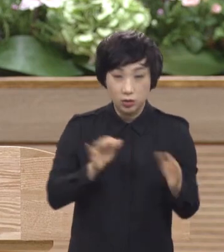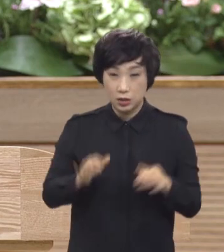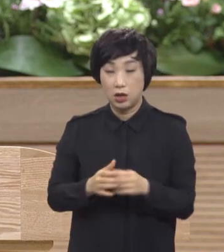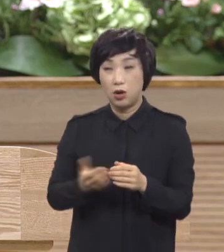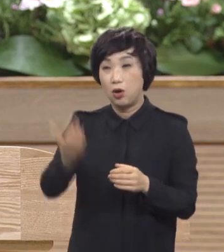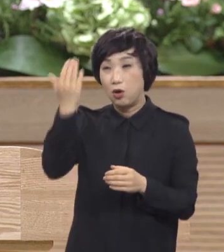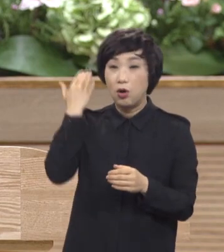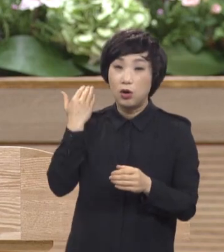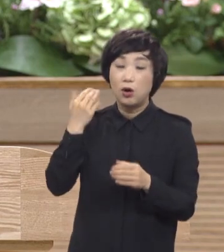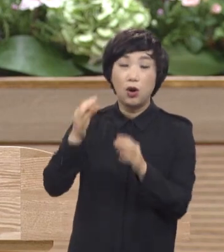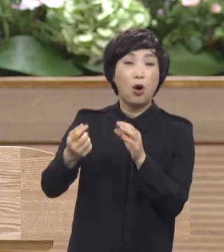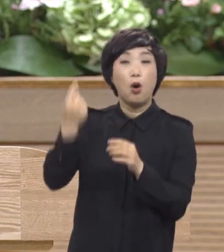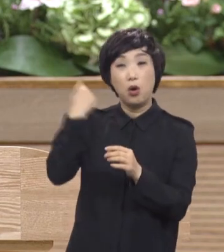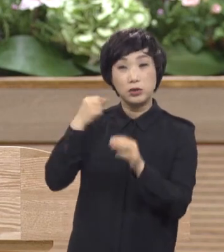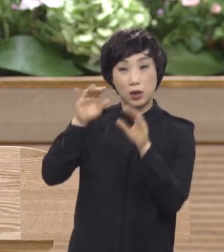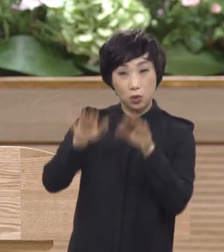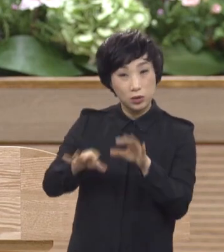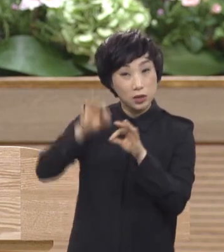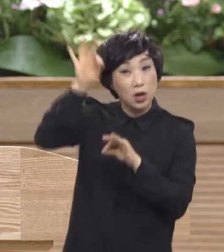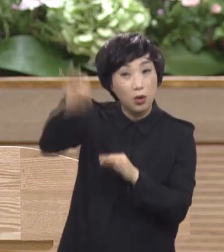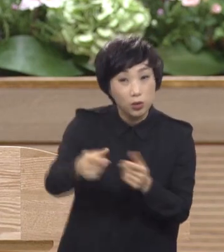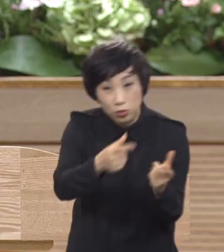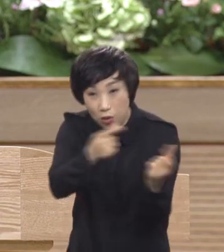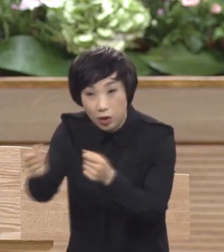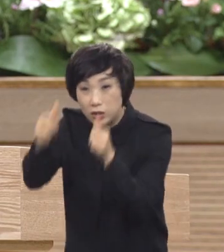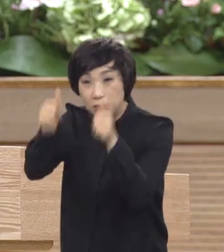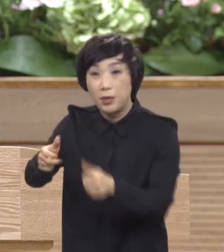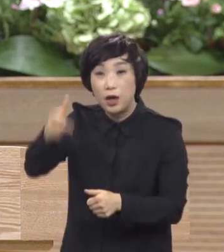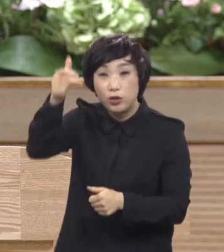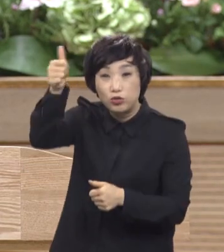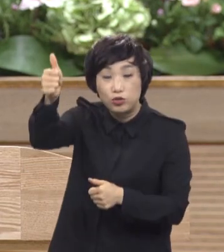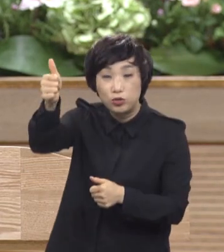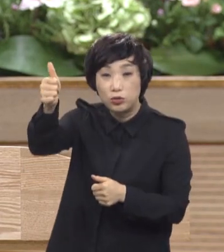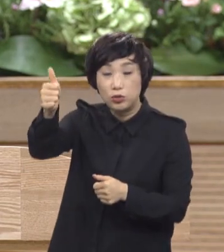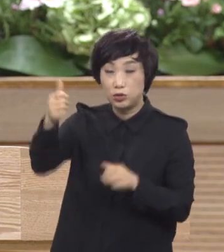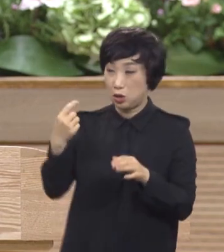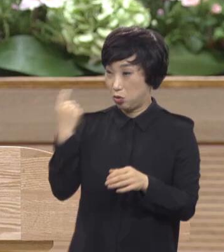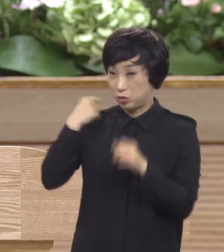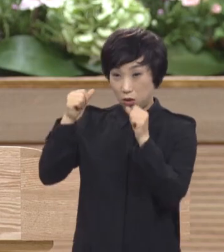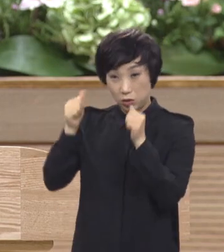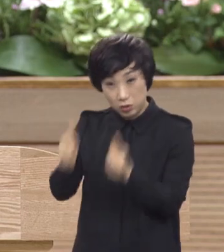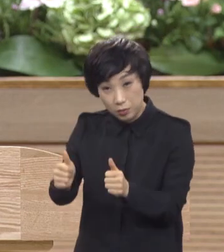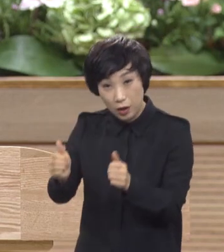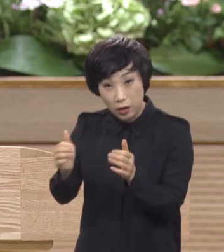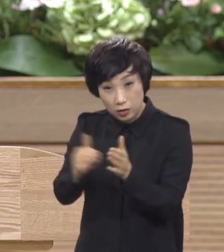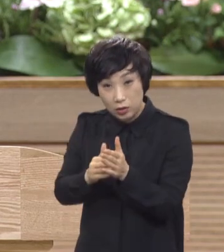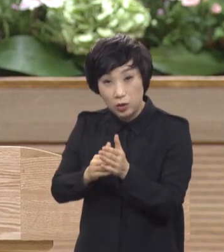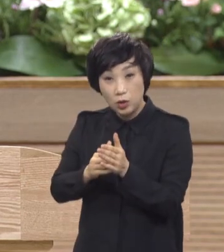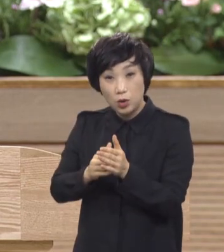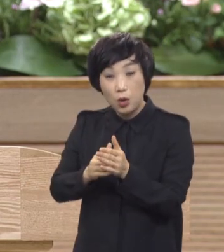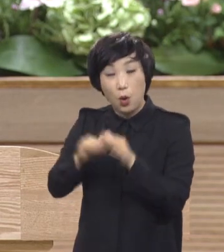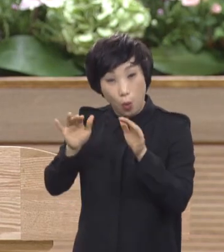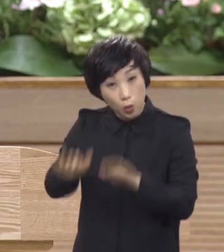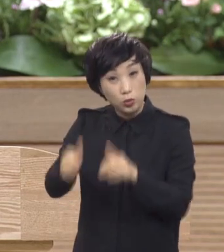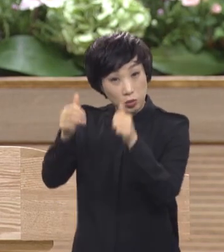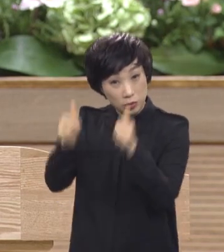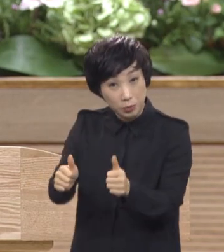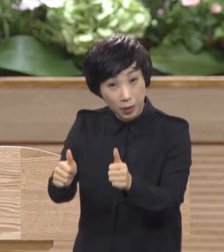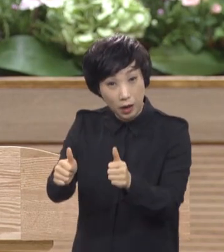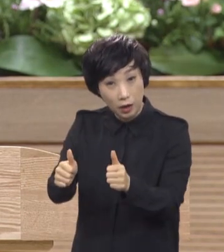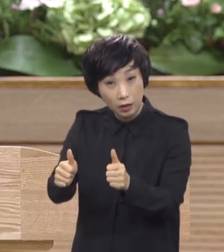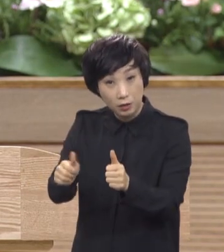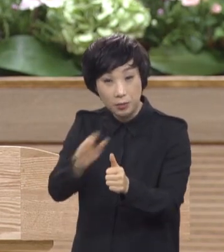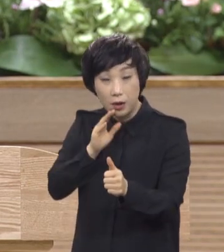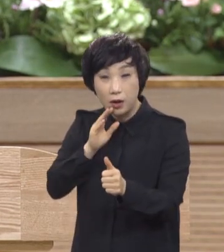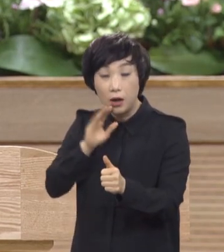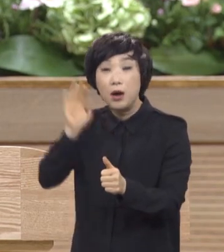오늘이나 영원토록 동일하신 심판주가 어제도 그렇게 심판하시고 오늘도 심판하시고